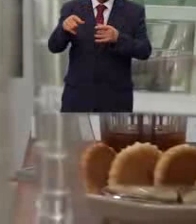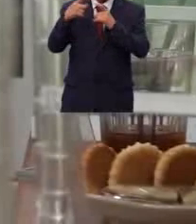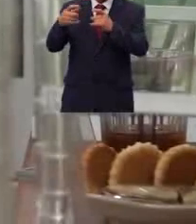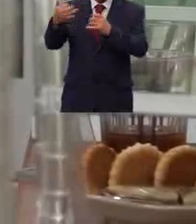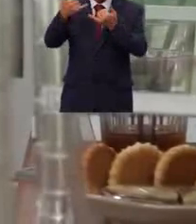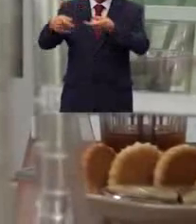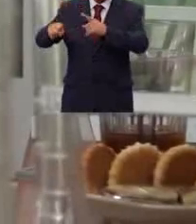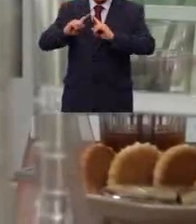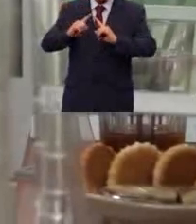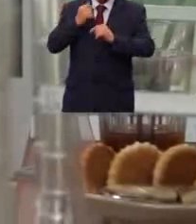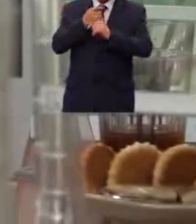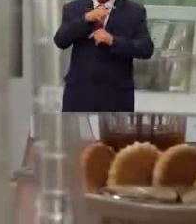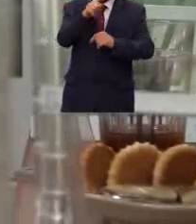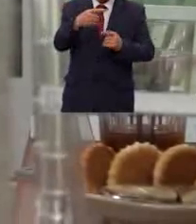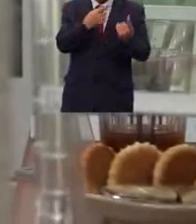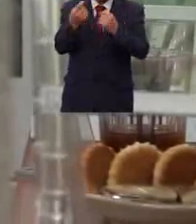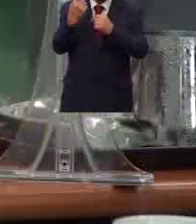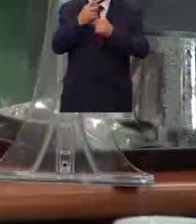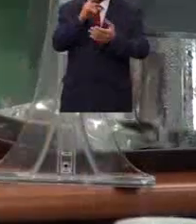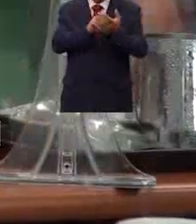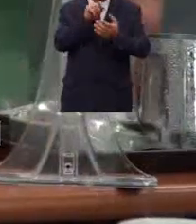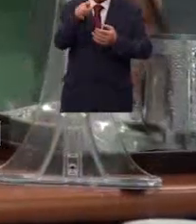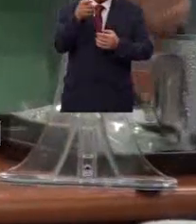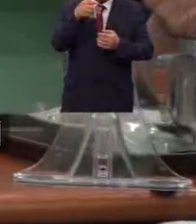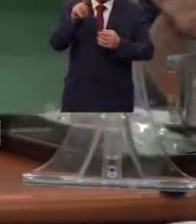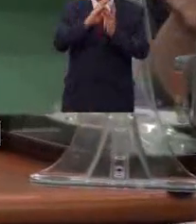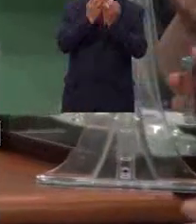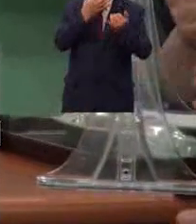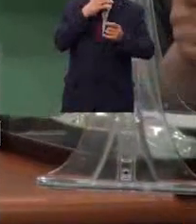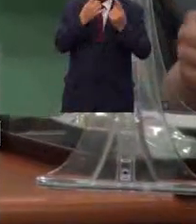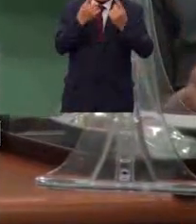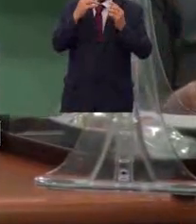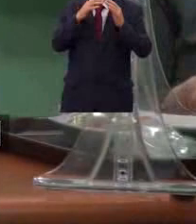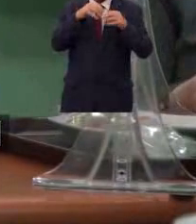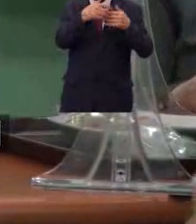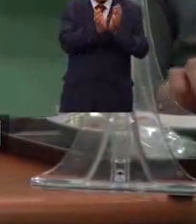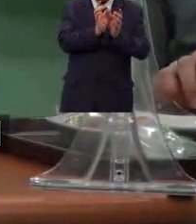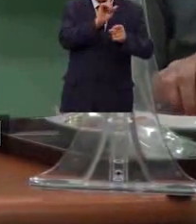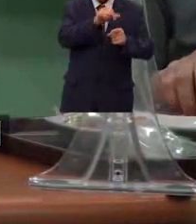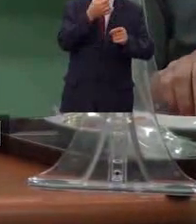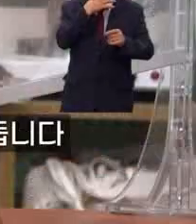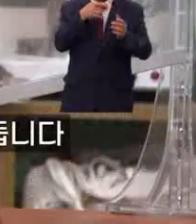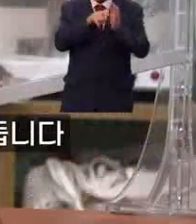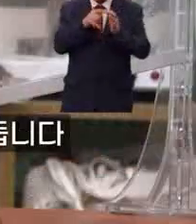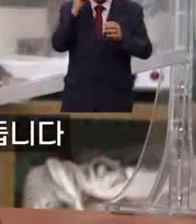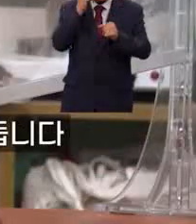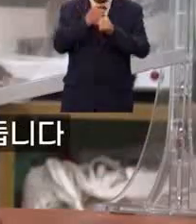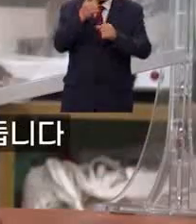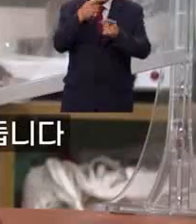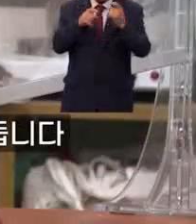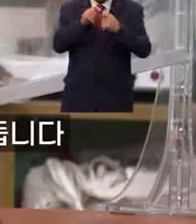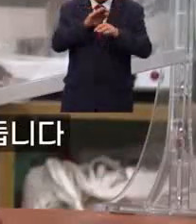주민들의 참여 이런 것들이 공통적인 문제점이라고 생각을 합니다. 본인의 이익보다는 마을 공동체의 이익을 위해서 노력하시다 보니 한 걸음 한